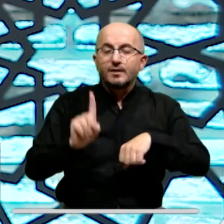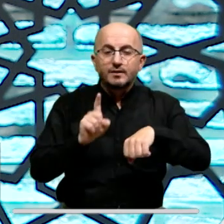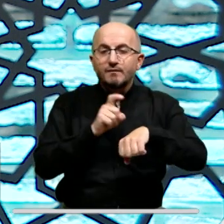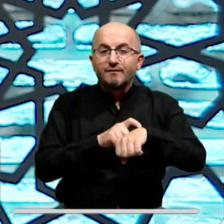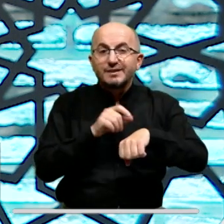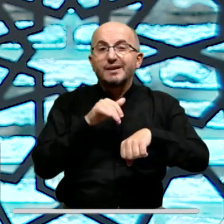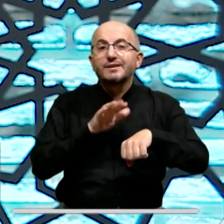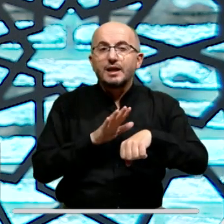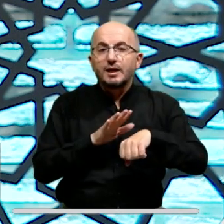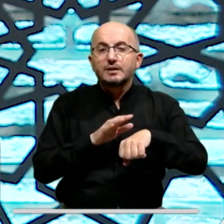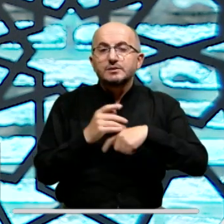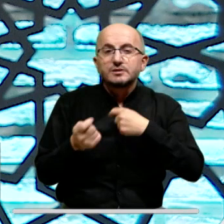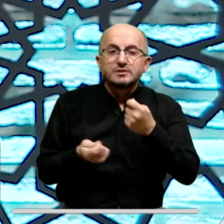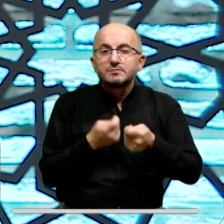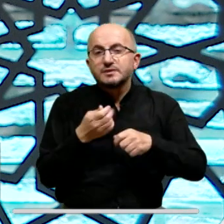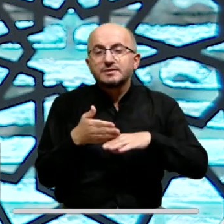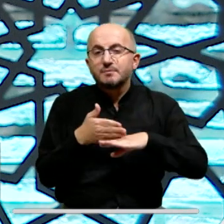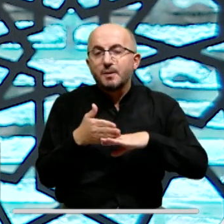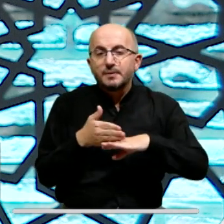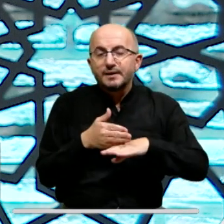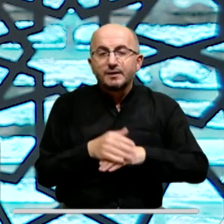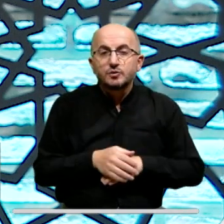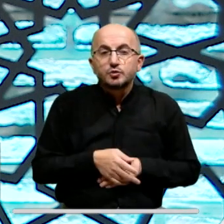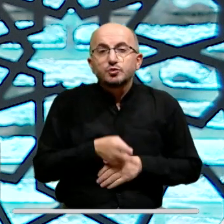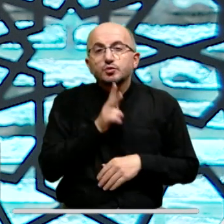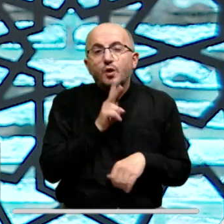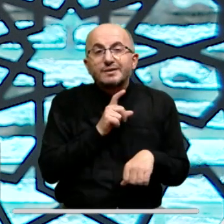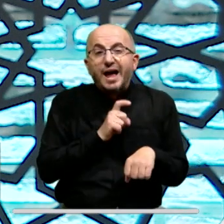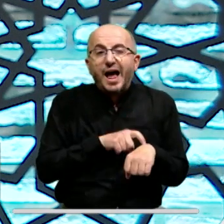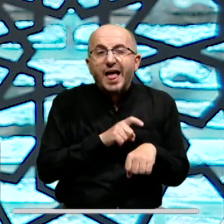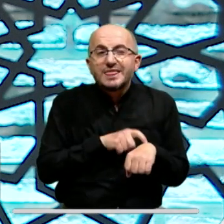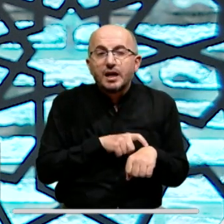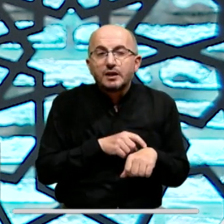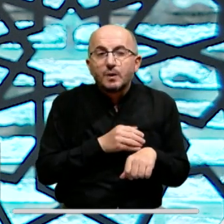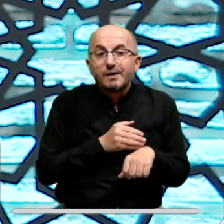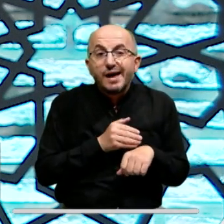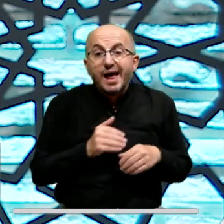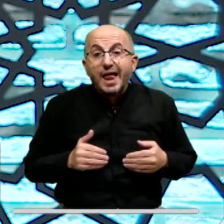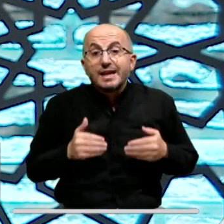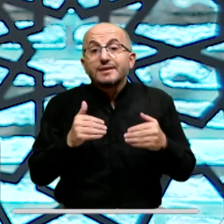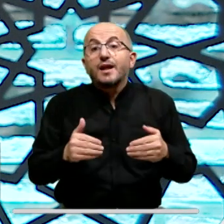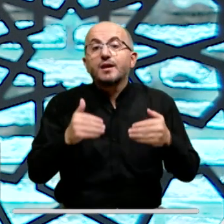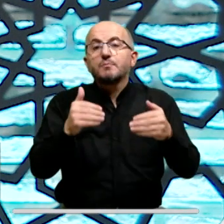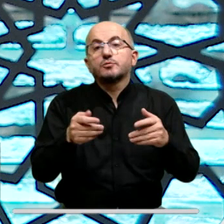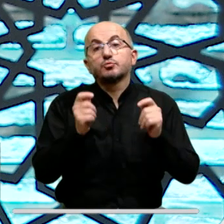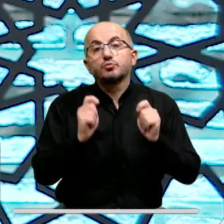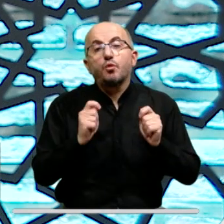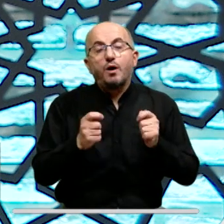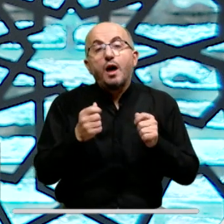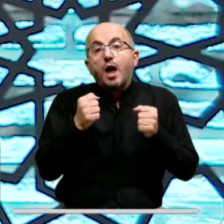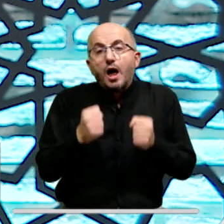de işimiz dolayısıyla son anlara doğru ertelediğimiz veya ertelemek zorunda kaldığımız